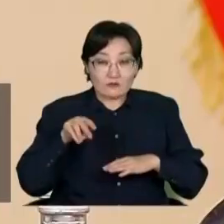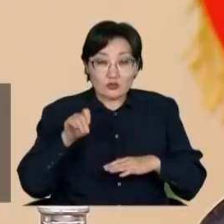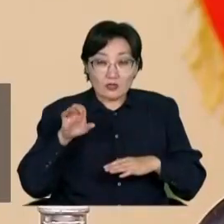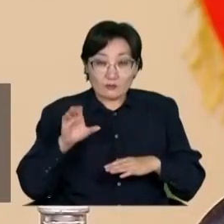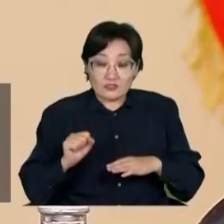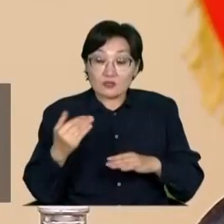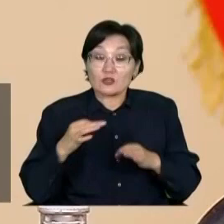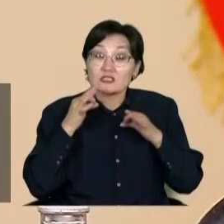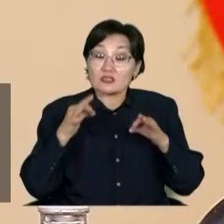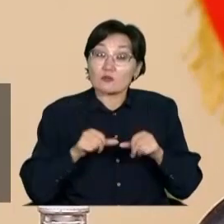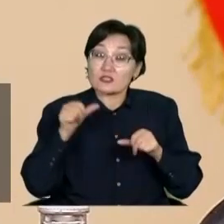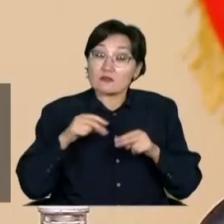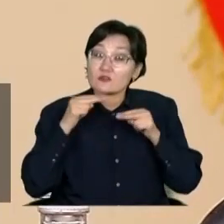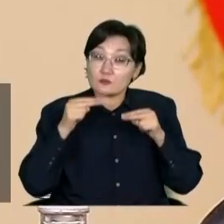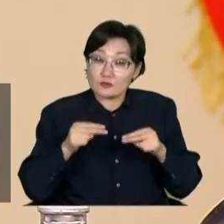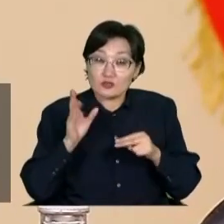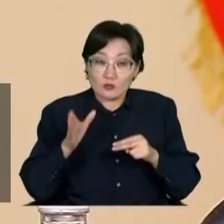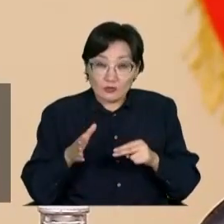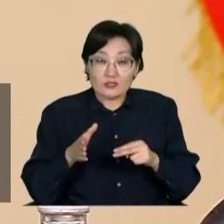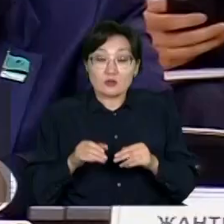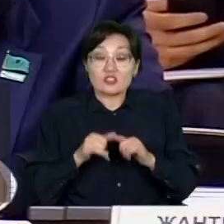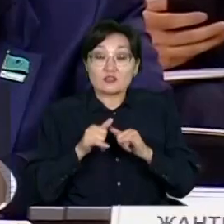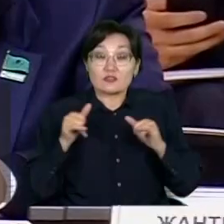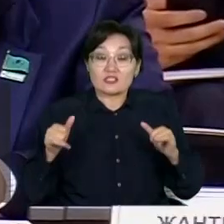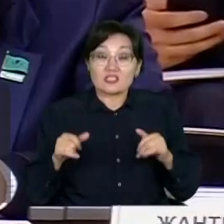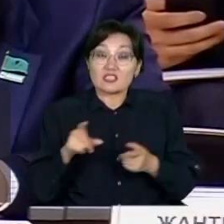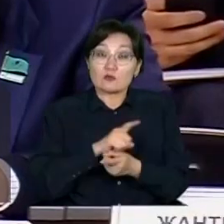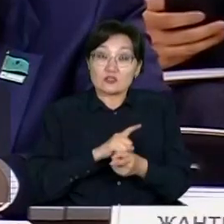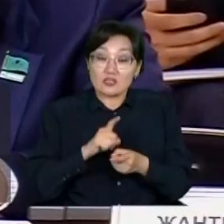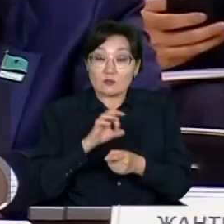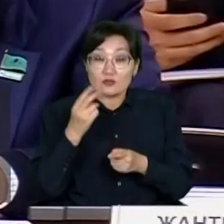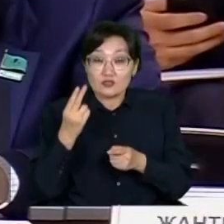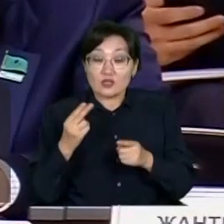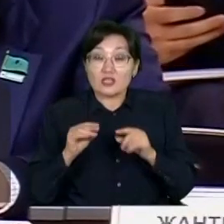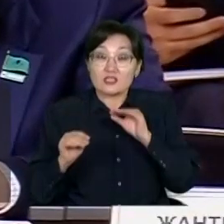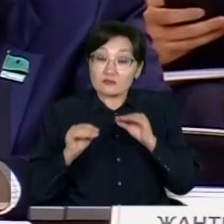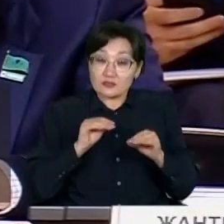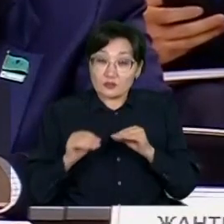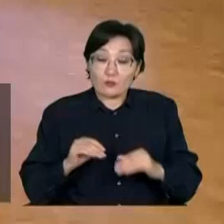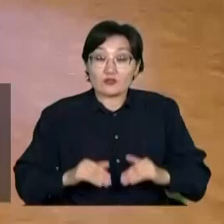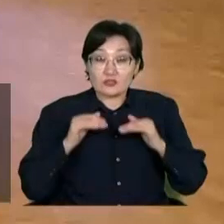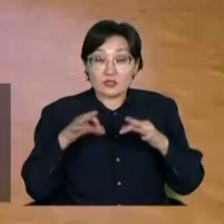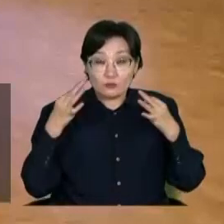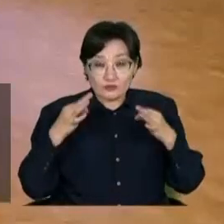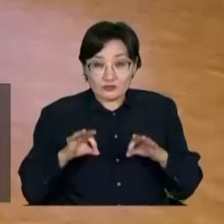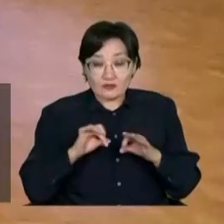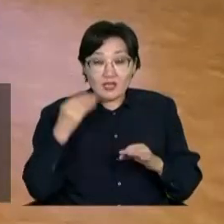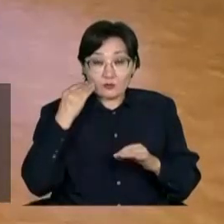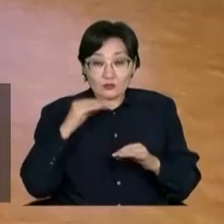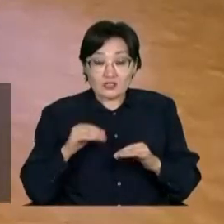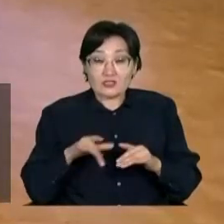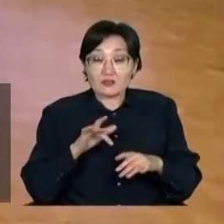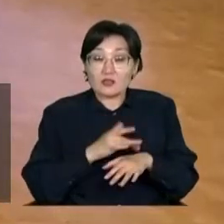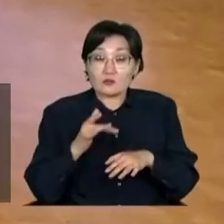Досаева. По его словам, особое внимание будет уделено развитию и модернизации социальной инфраструктуры, повышению доступности и качества